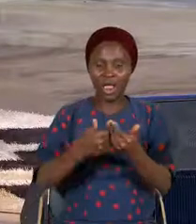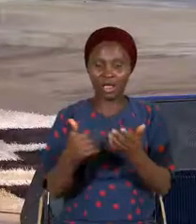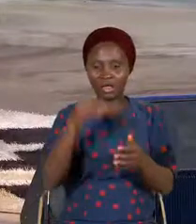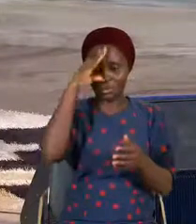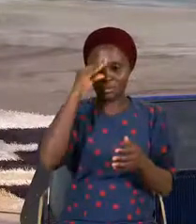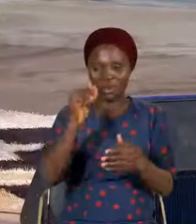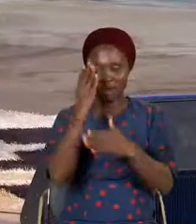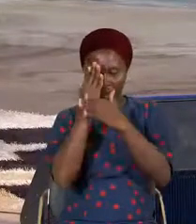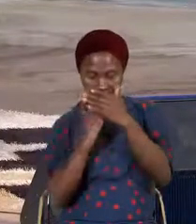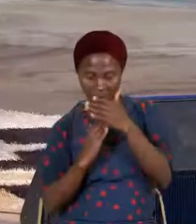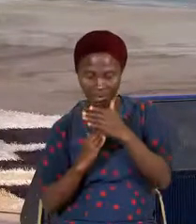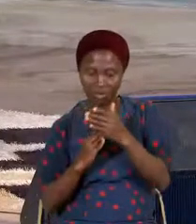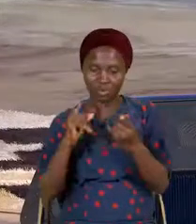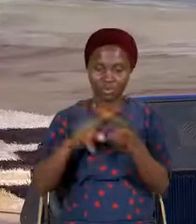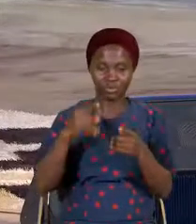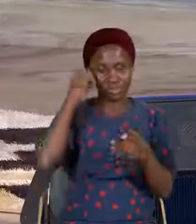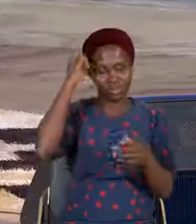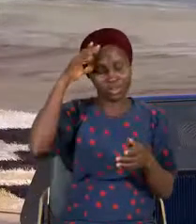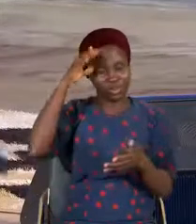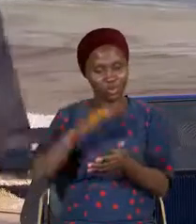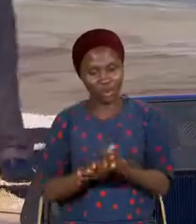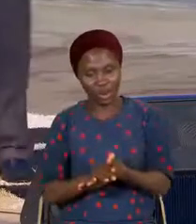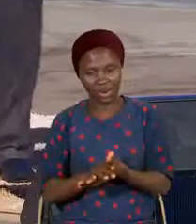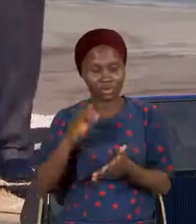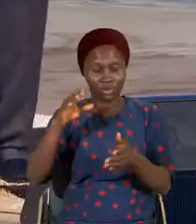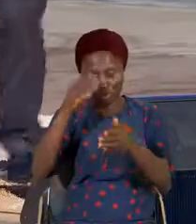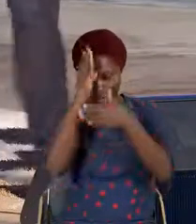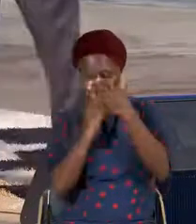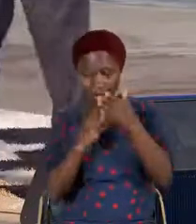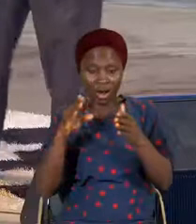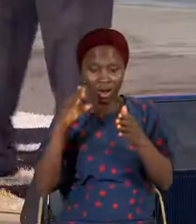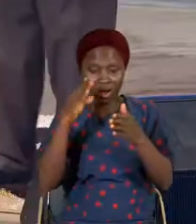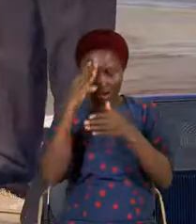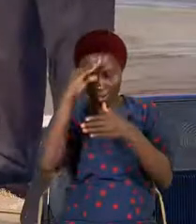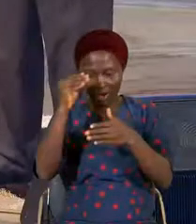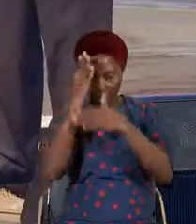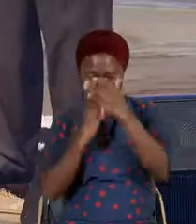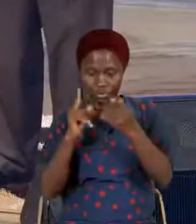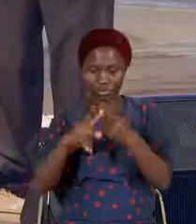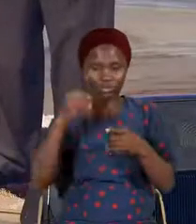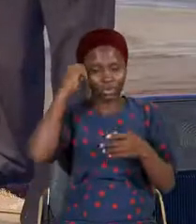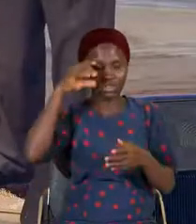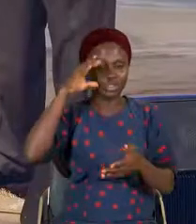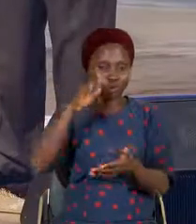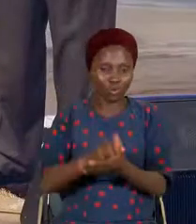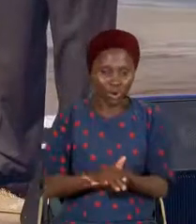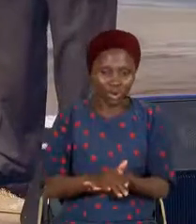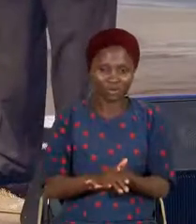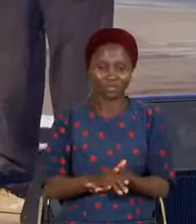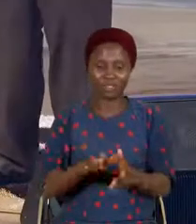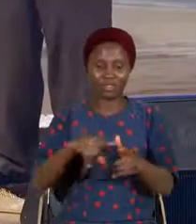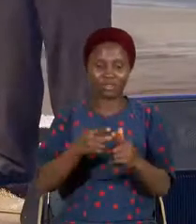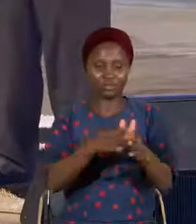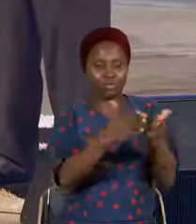l'homme, c'est vraiment, il est devenu humble, et tu ouvres la page et tu amènes cette copie du miroir des femmes